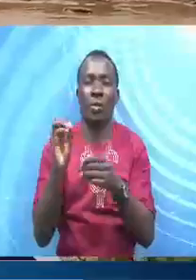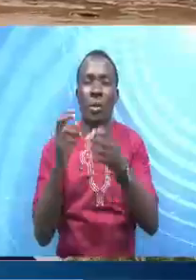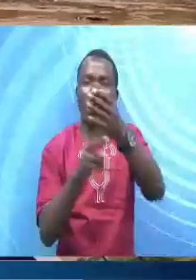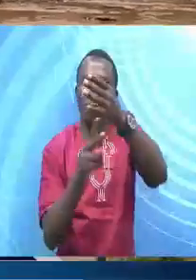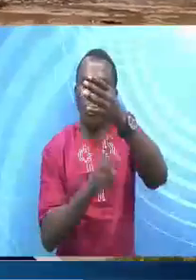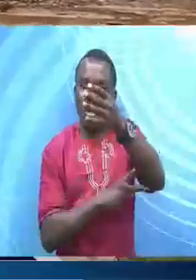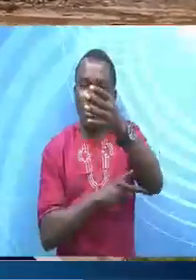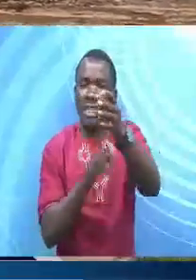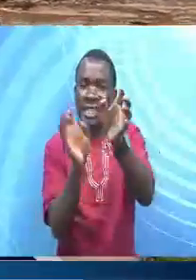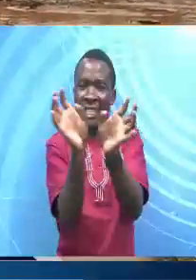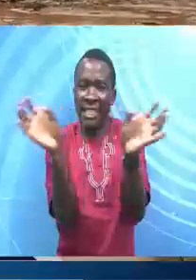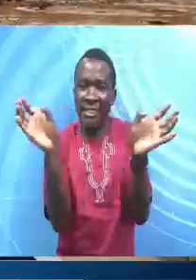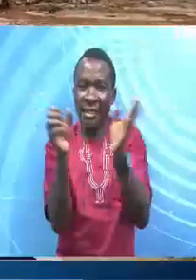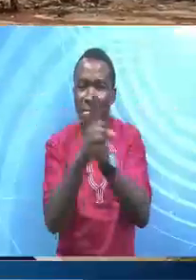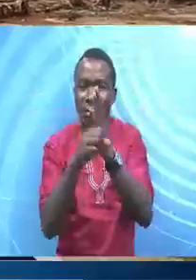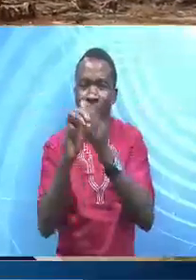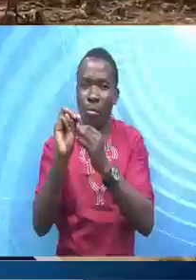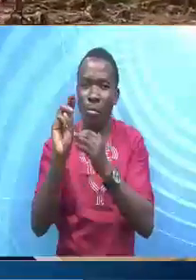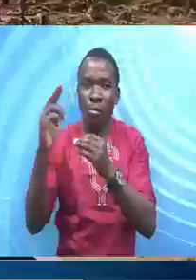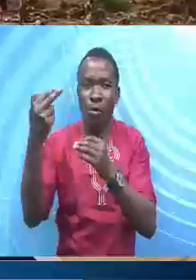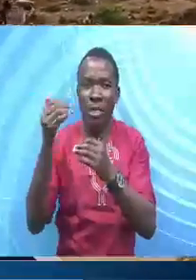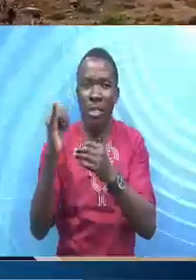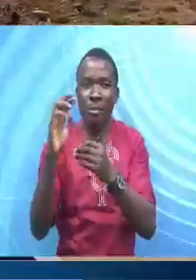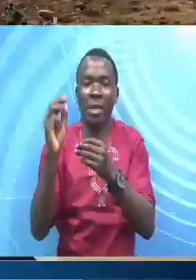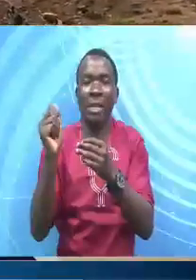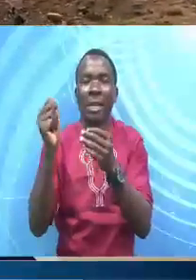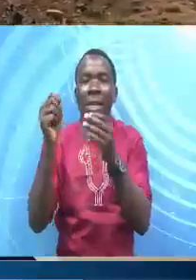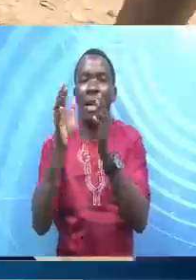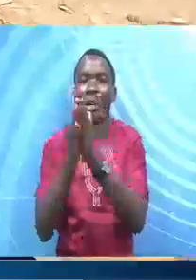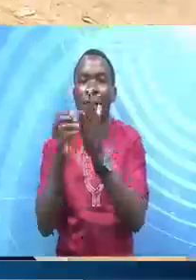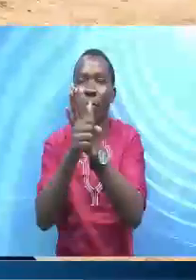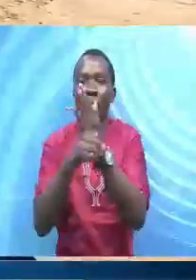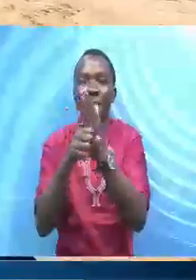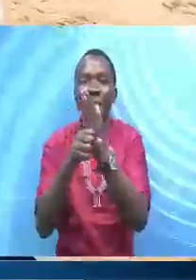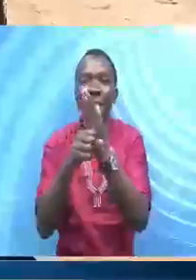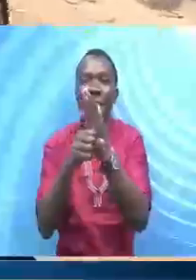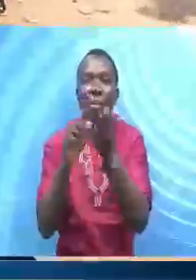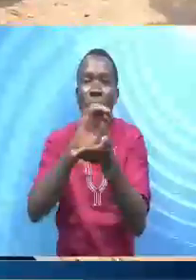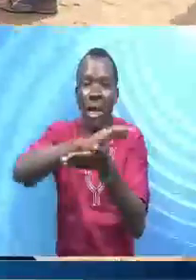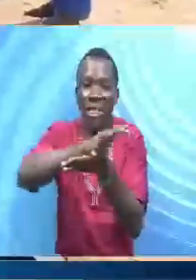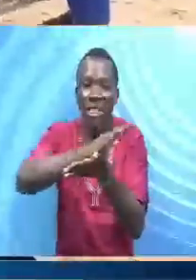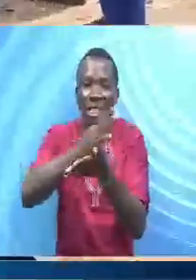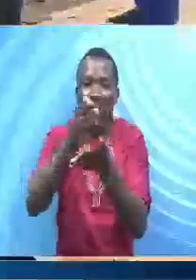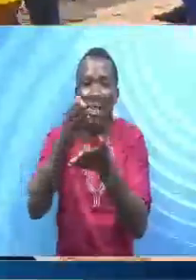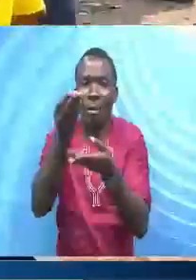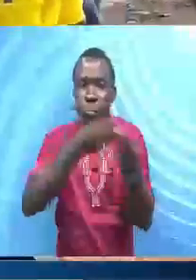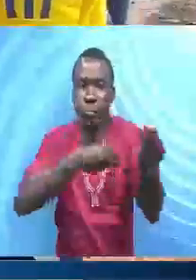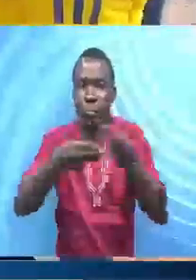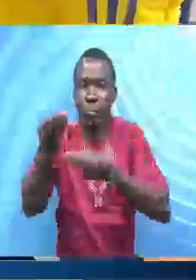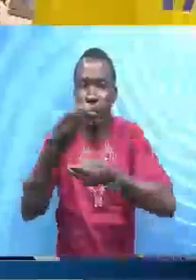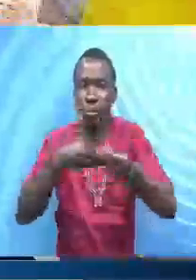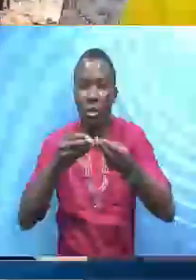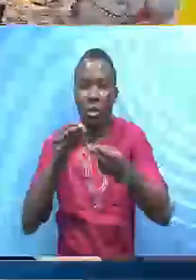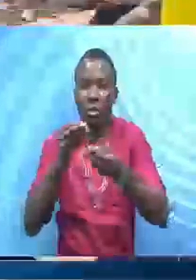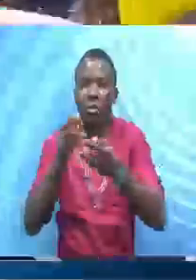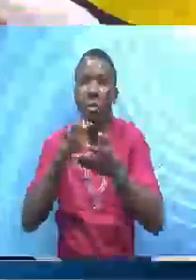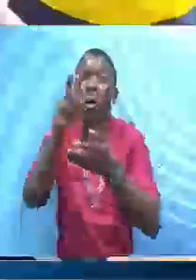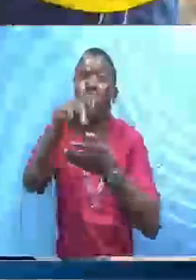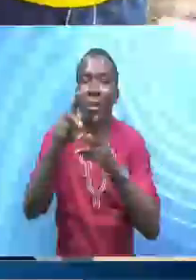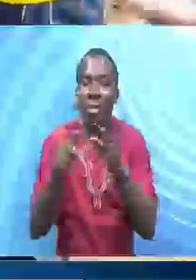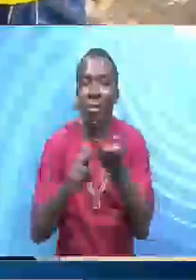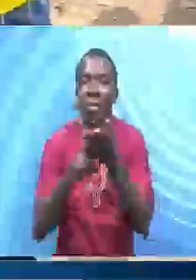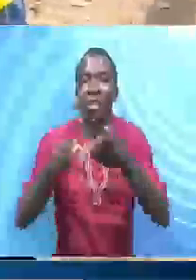Muhima wo mu karere ka Nyarugenge n'umurenge wa Gatsata ho mu karere ka Gasabo ahari ubucuruzi bwo kwambutsa abantu ku mugongo aho bamwe mu bavuganye na BTN